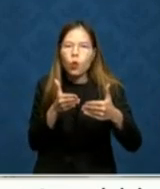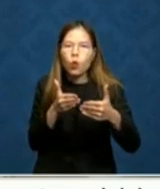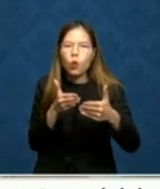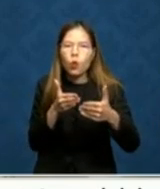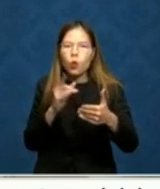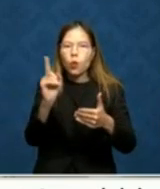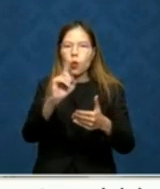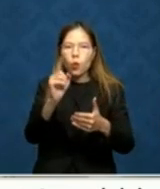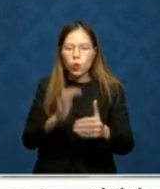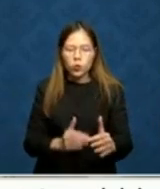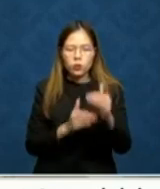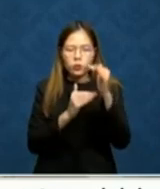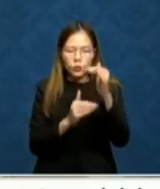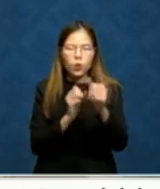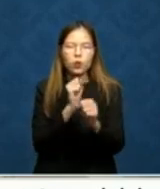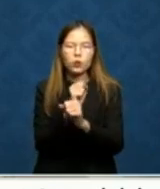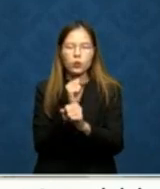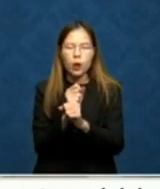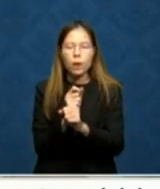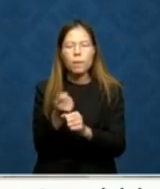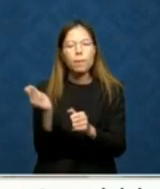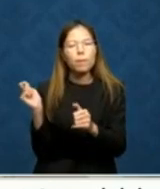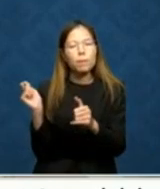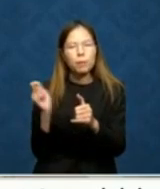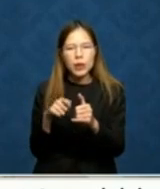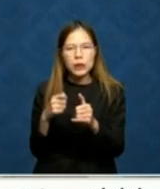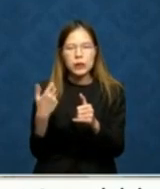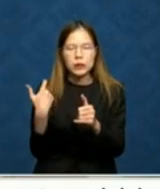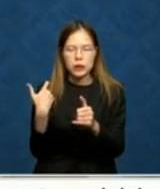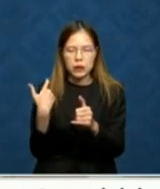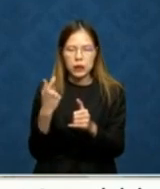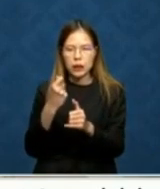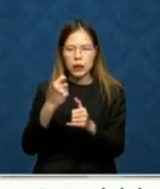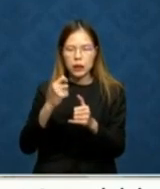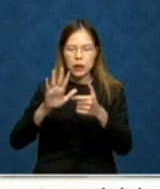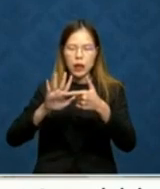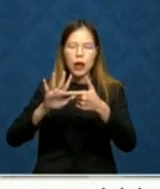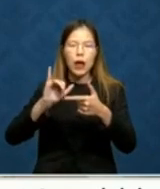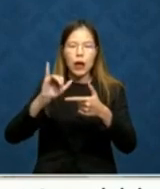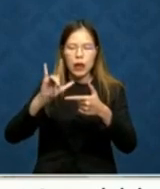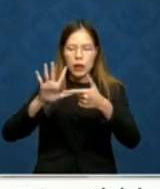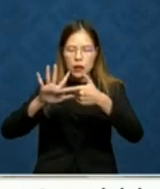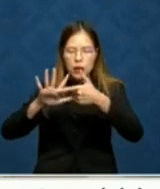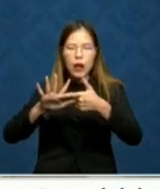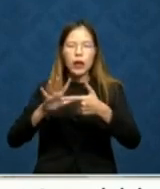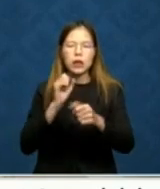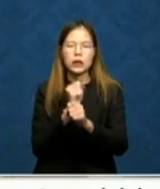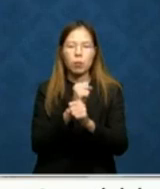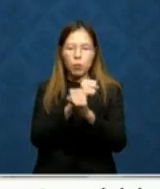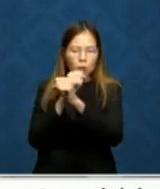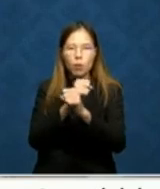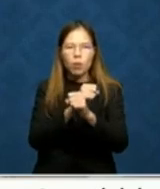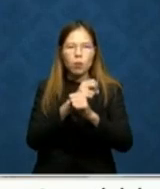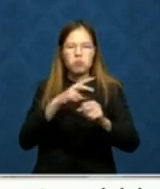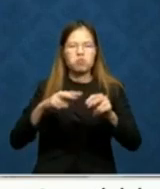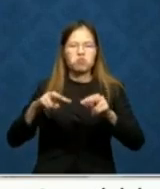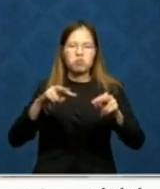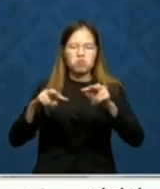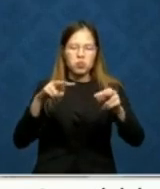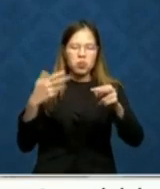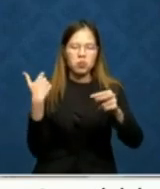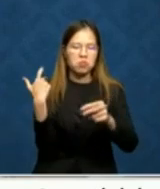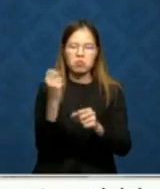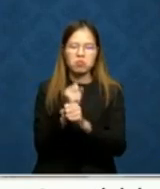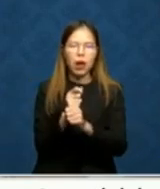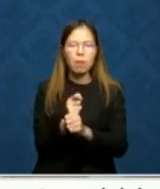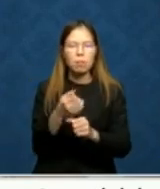ควรกำหนดให้การคุกคามทางเพศเป็นความผิดทางอาญาเพื่อเป็นการลงโทษผู้กระทำความผิดและปรามมิให้เกิดการกระทำความผิ